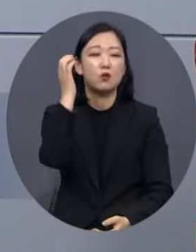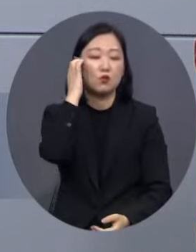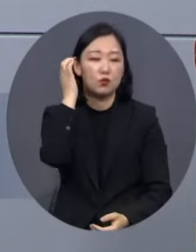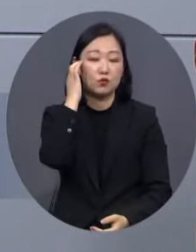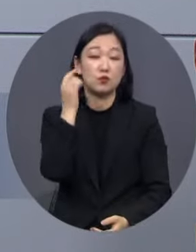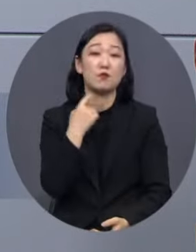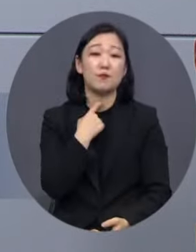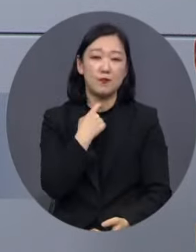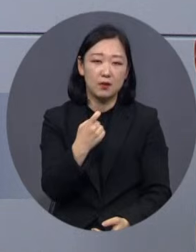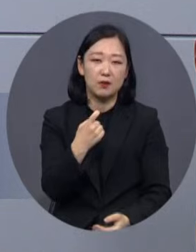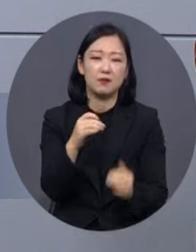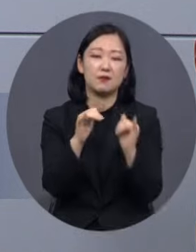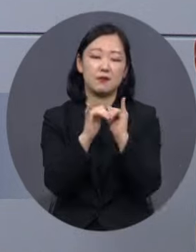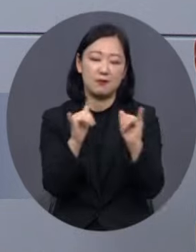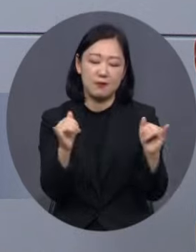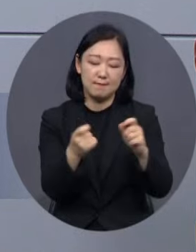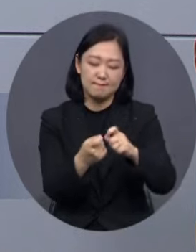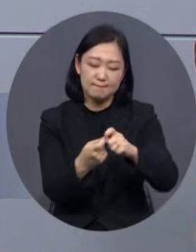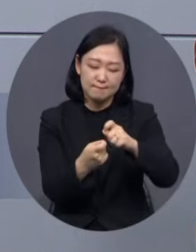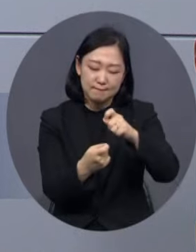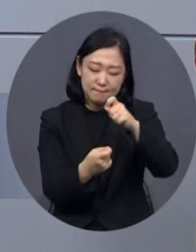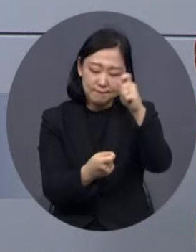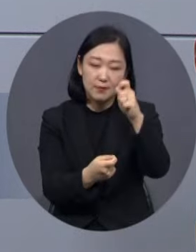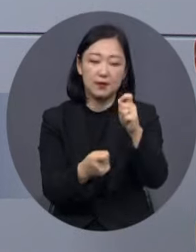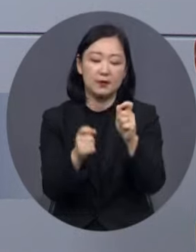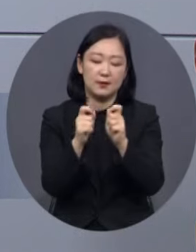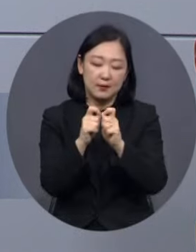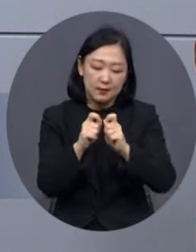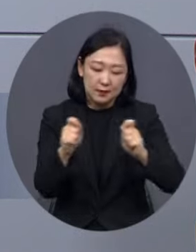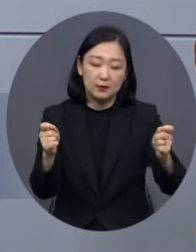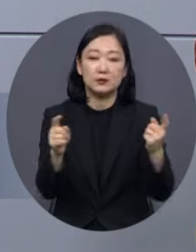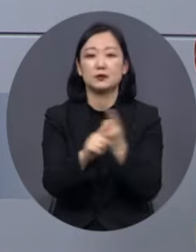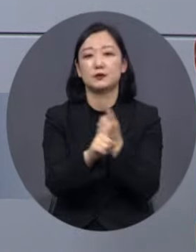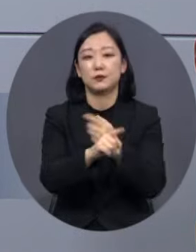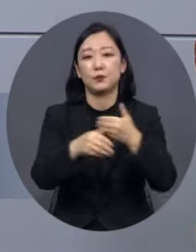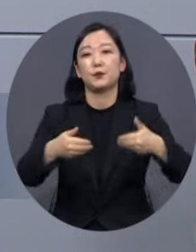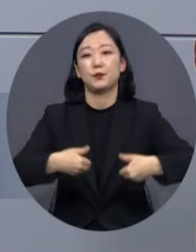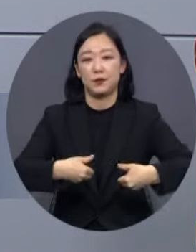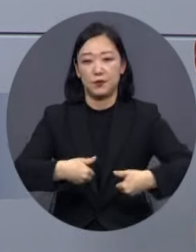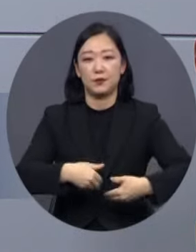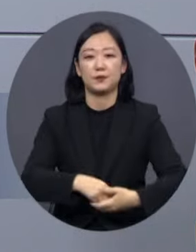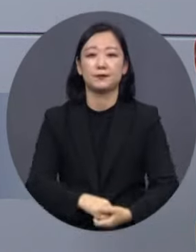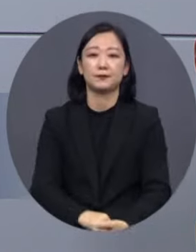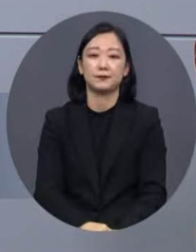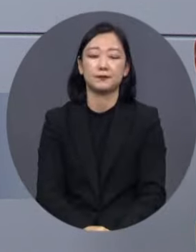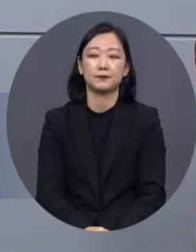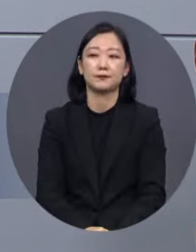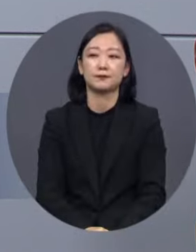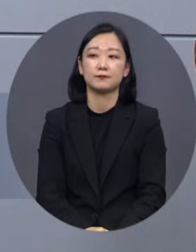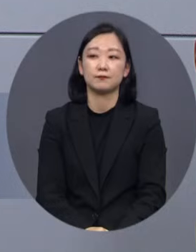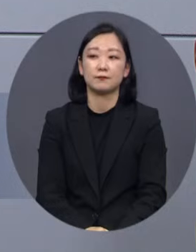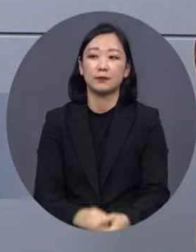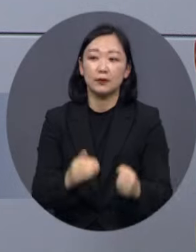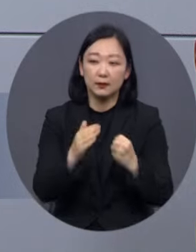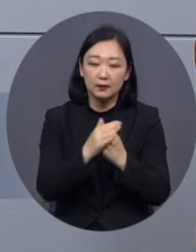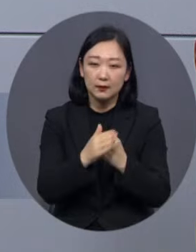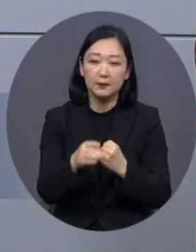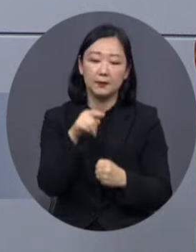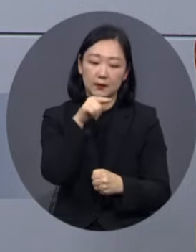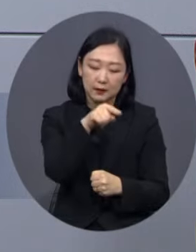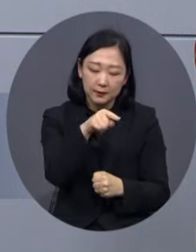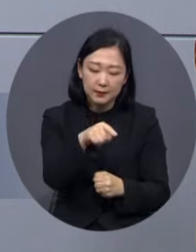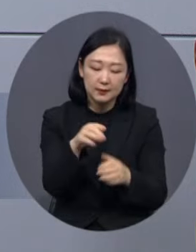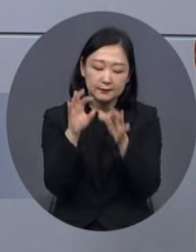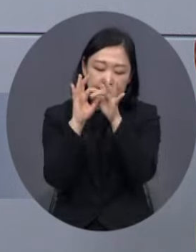경우에는 어 만성화 장기적으로 치료를 계속해 경들이 대부분입니다 이분들 대해서는